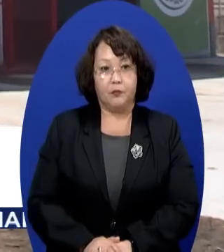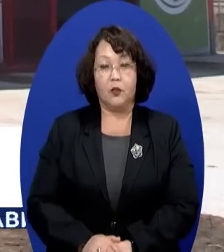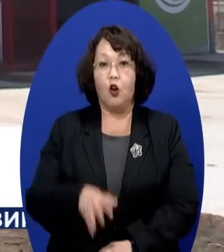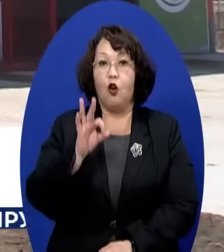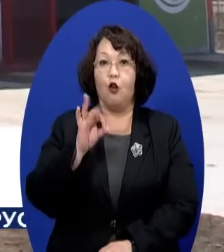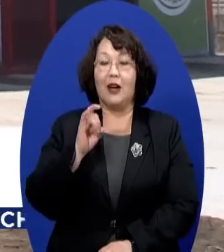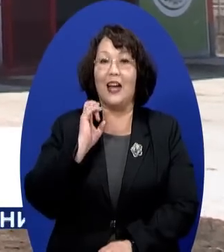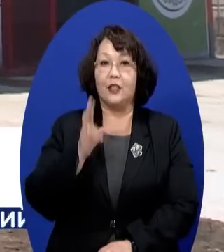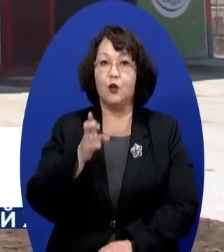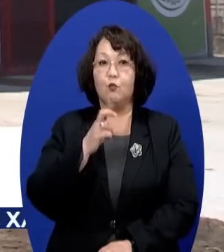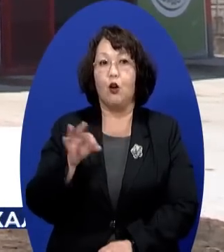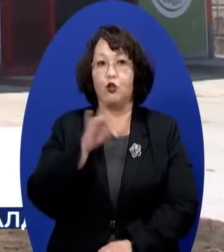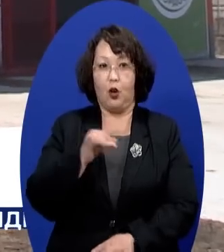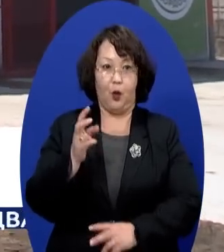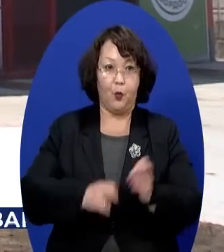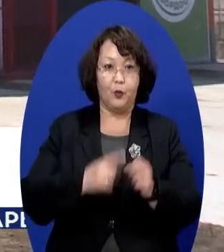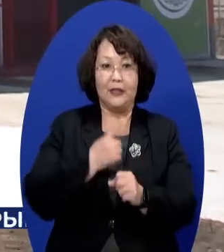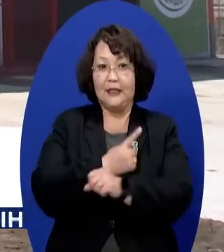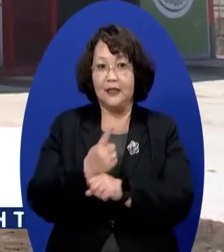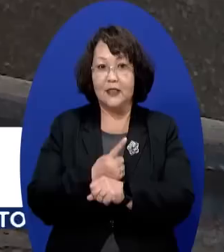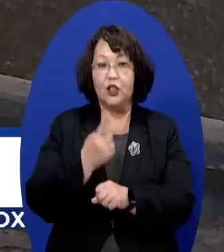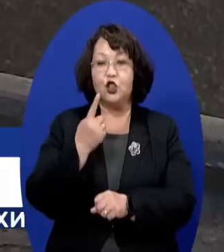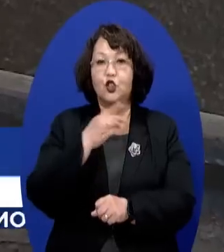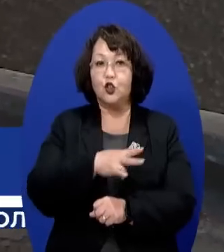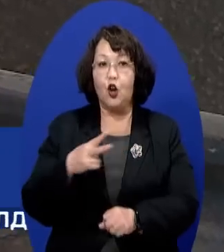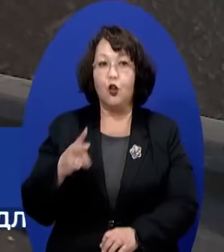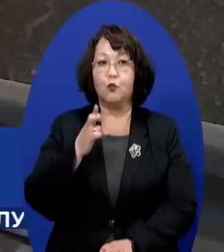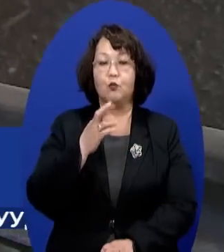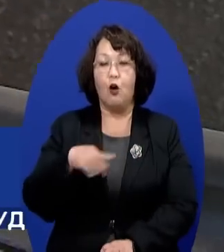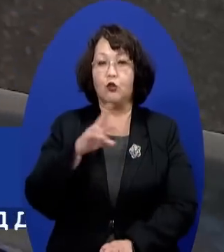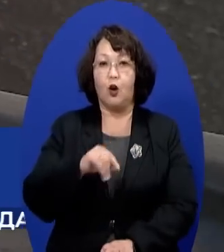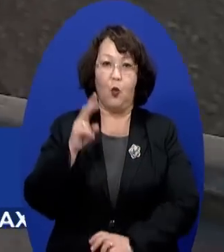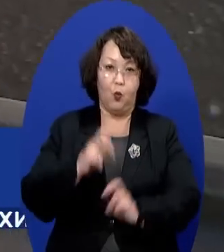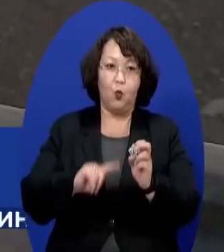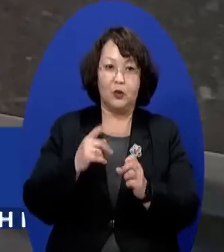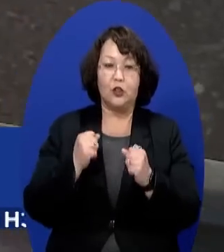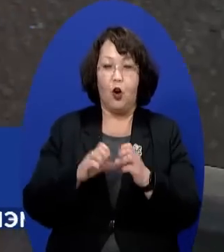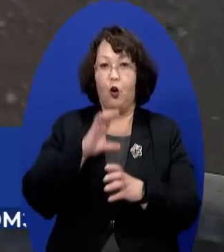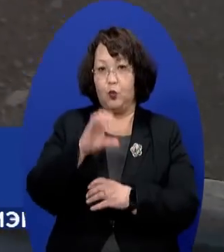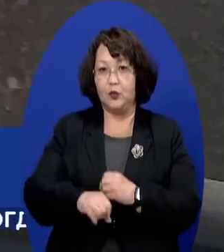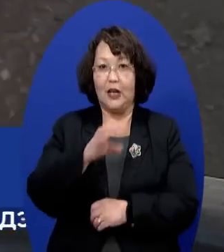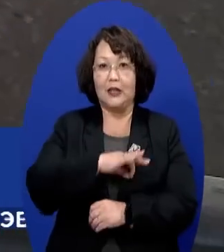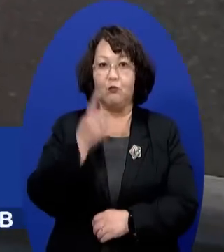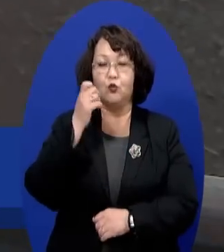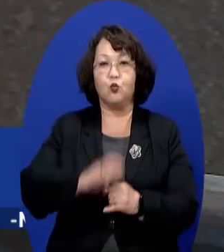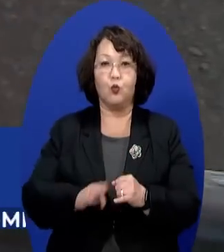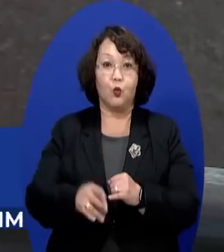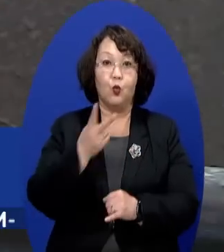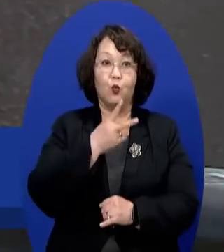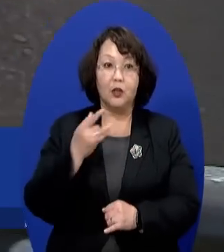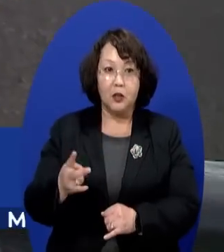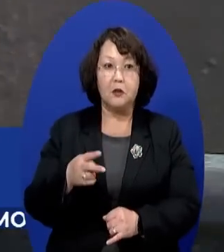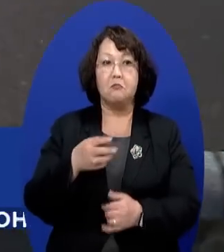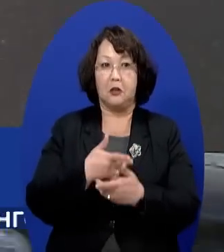Органик бордооны үйлдвэр цагт 1 тонн бордоо үйлдвэрлэх хүчин чадалтай. Олон улсад хэрэгэлдэг хамгийн сүүлийн үеийн тоногт хөөрөмжтэй